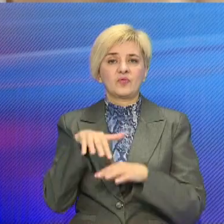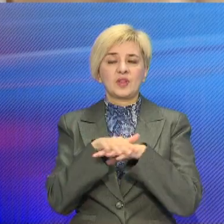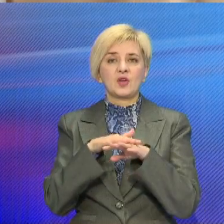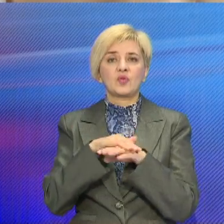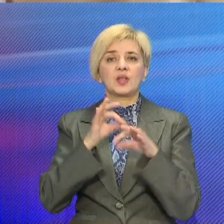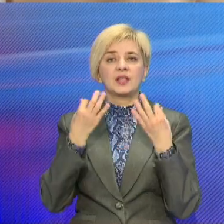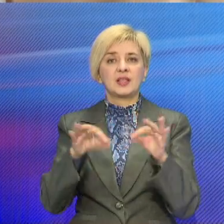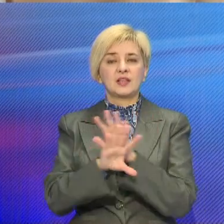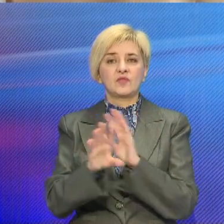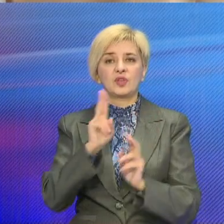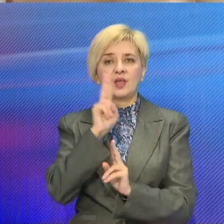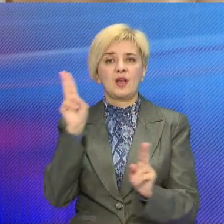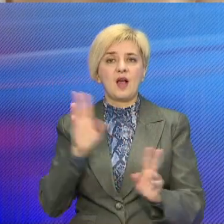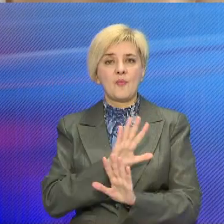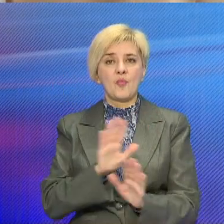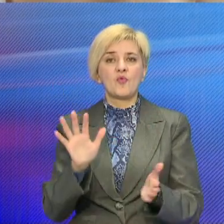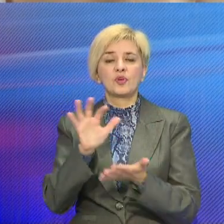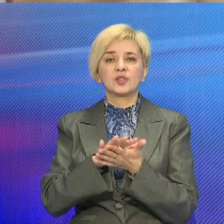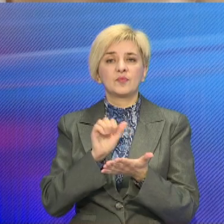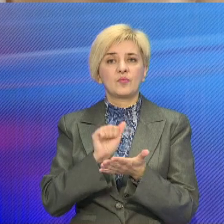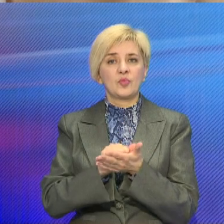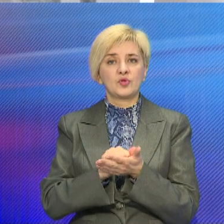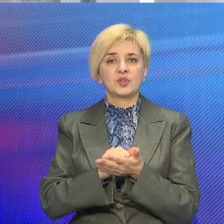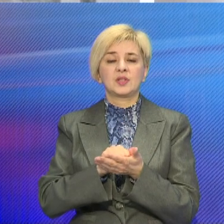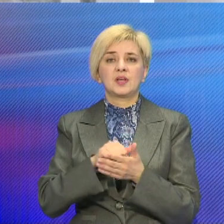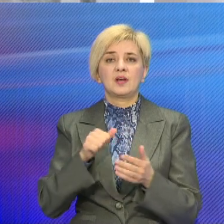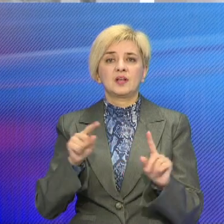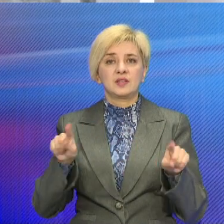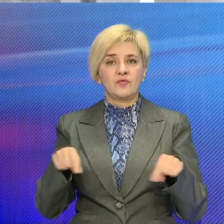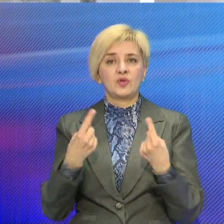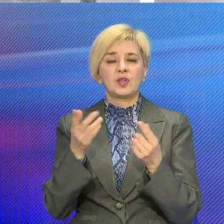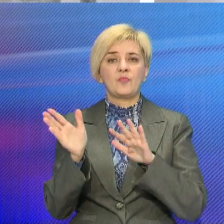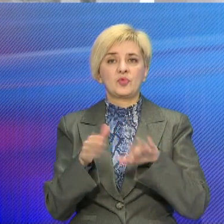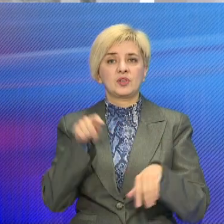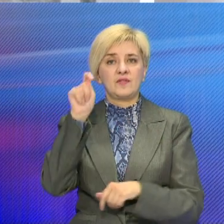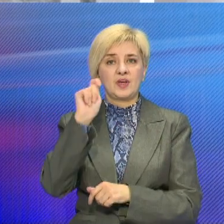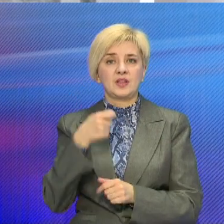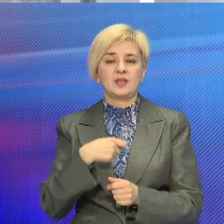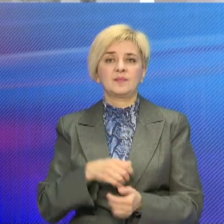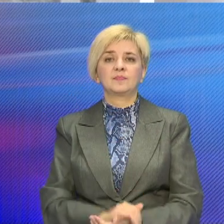змарновать створенное за многие десятилетия после войны и за годы суверенного шляху Беларуси.